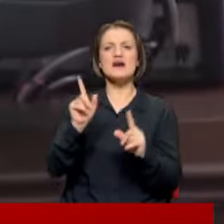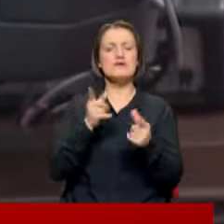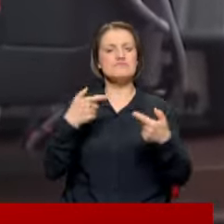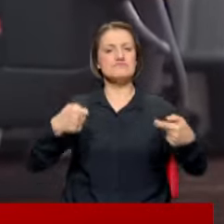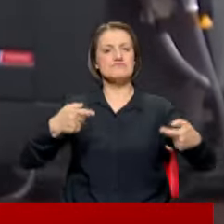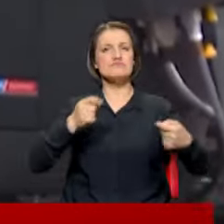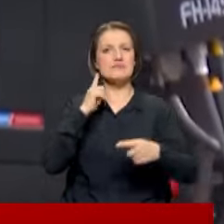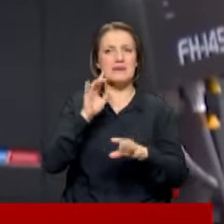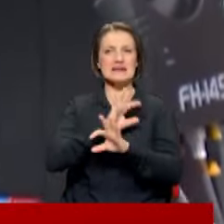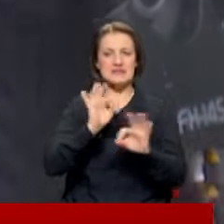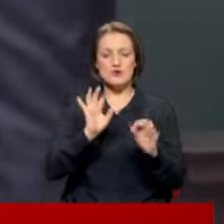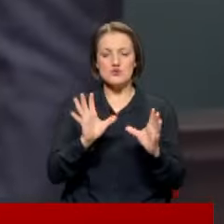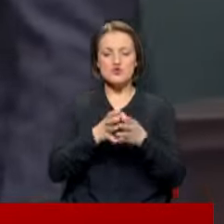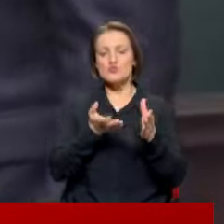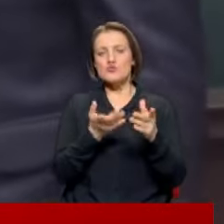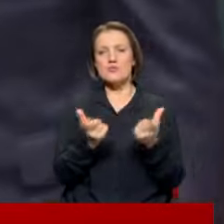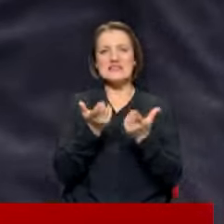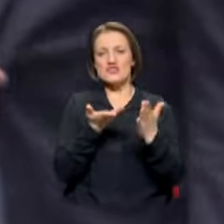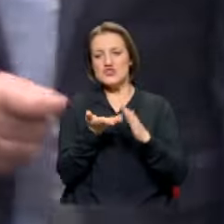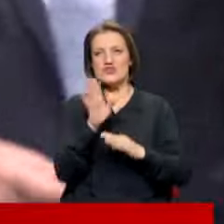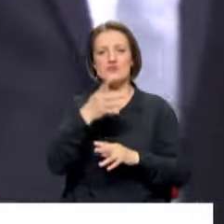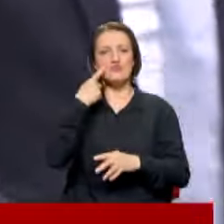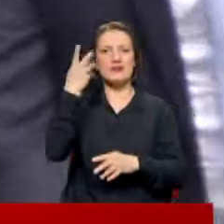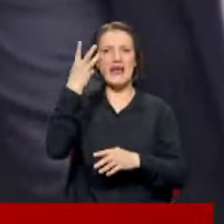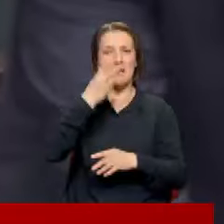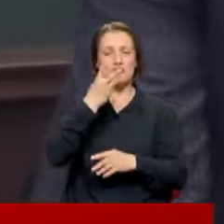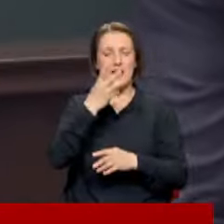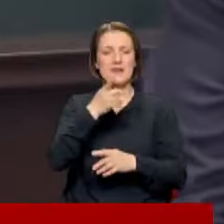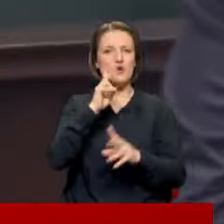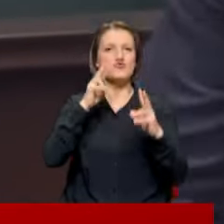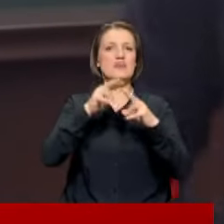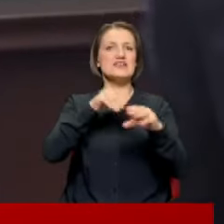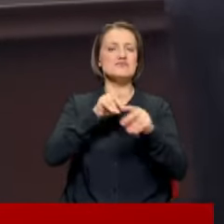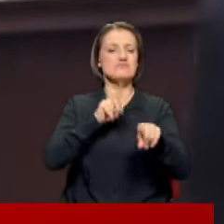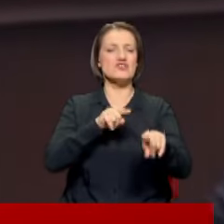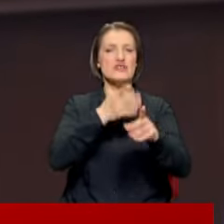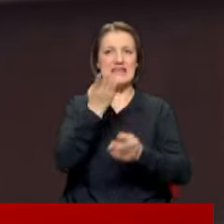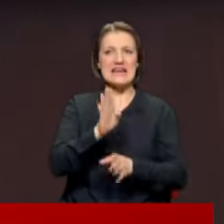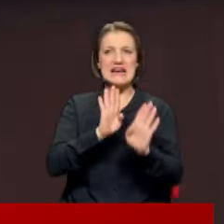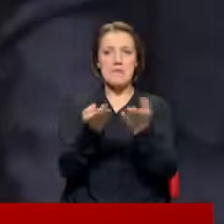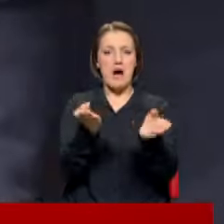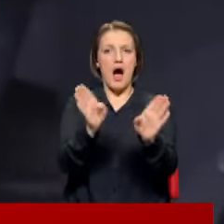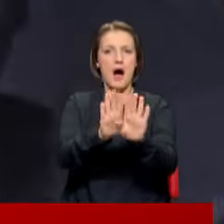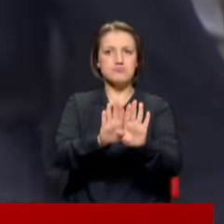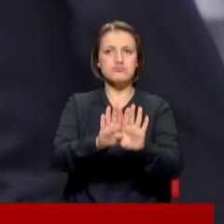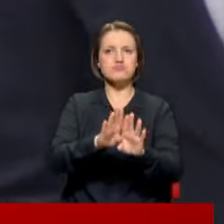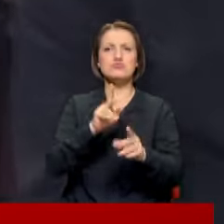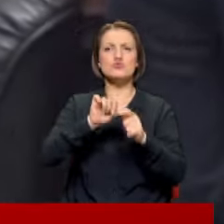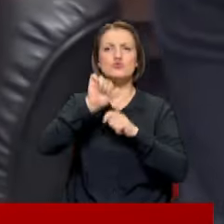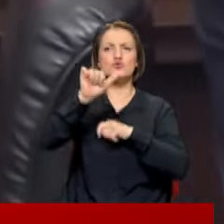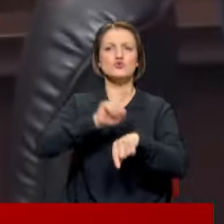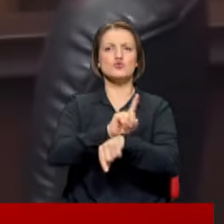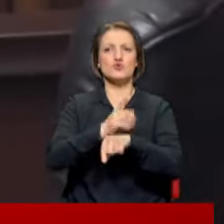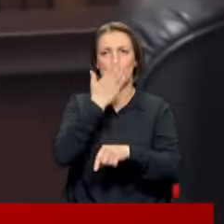Şebnem Bursalı grup toplantısı çıkışında Cumhurbaşkanı Erdoğan'la görüşmek için peşindeydi. Erdoğan'ın geçtiği kapı kapandı, Bursalı uzun süre